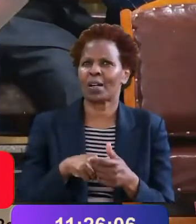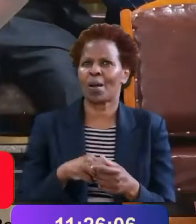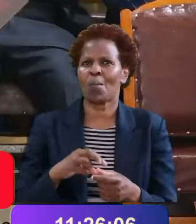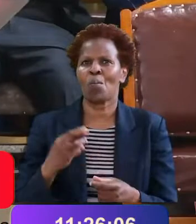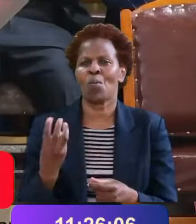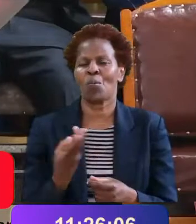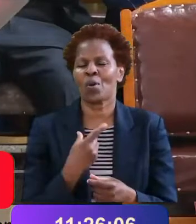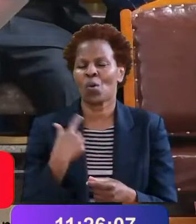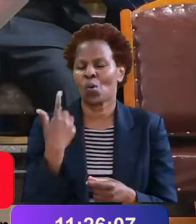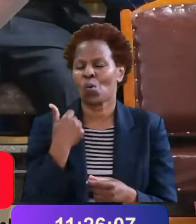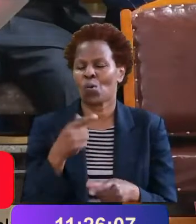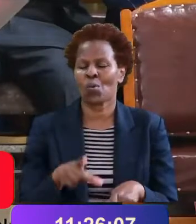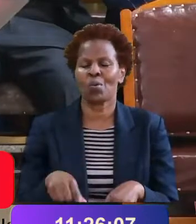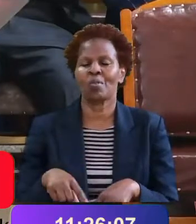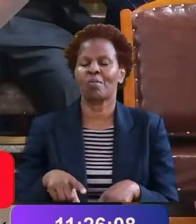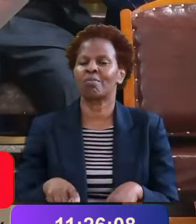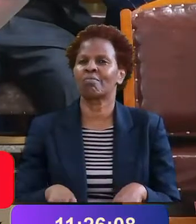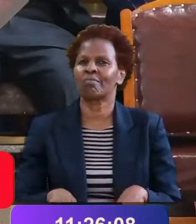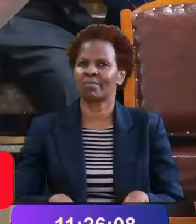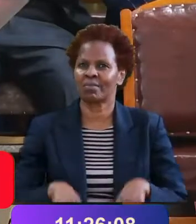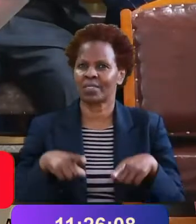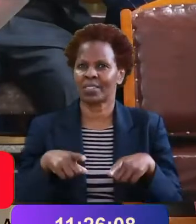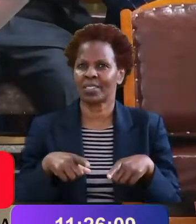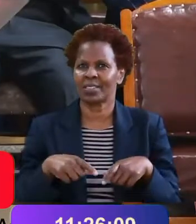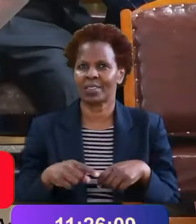ambaye tunaishi enzi za